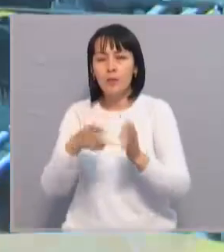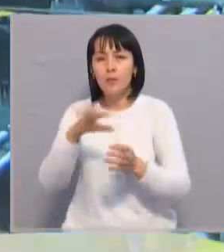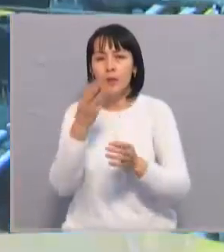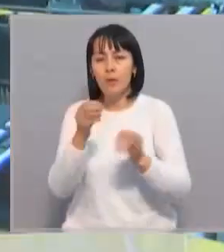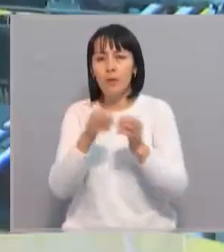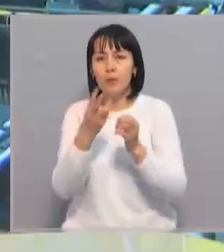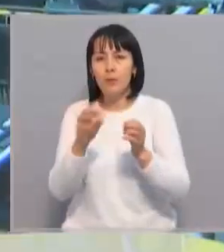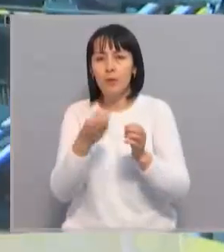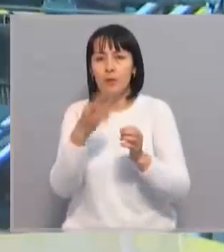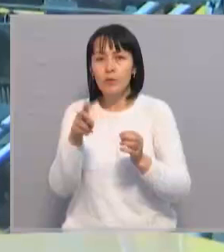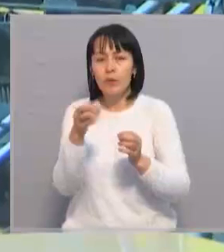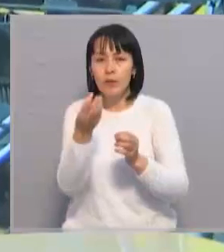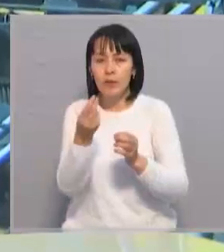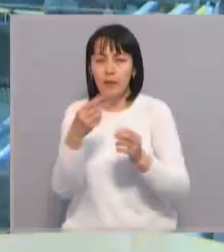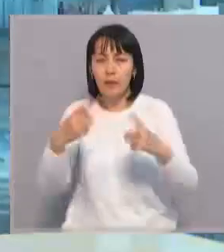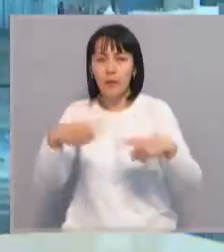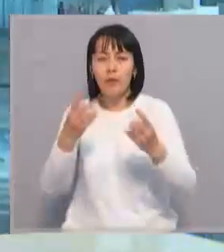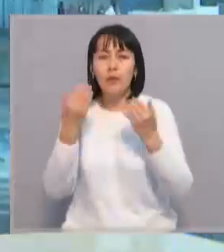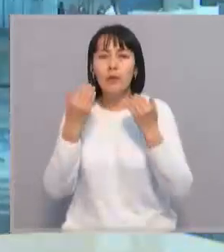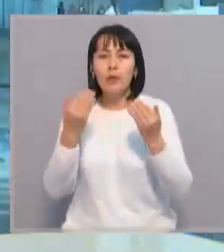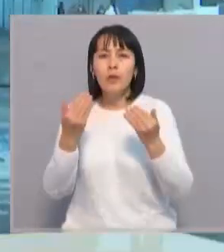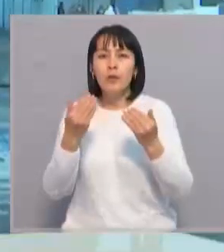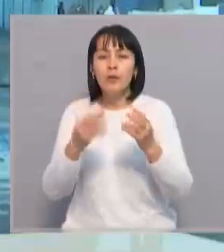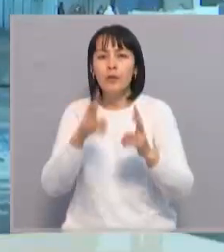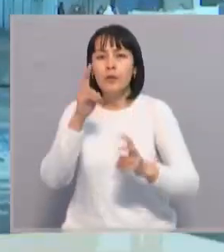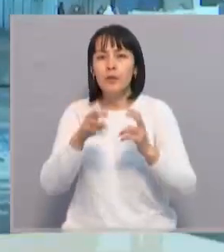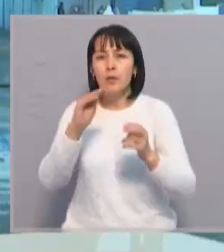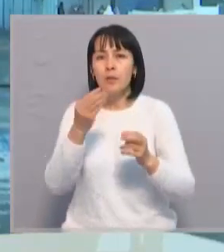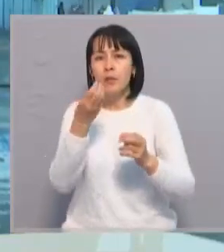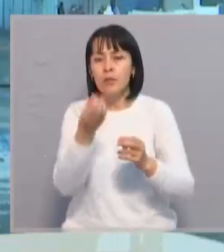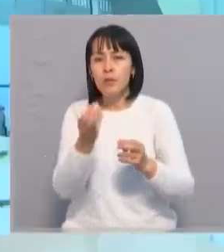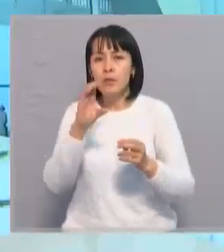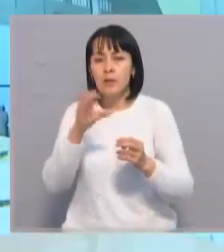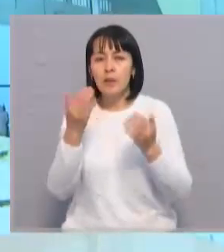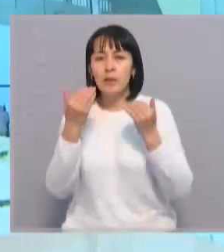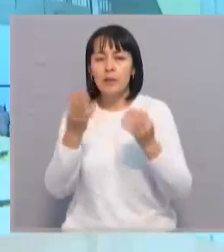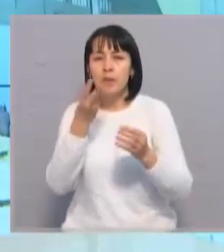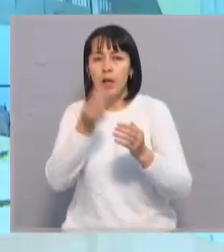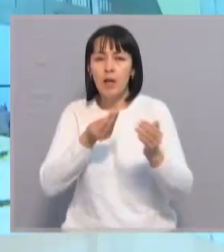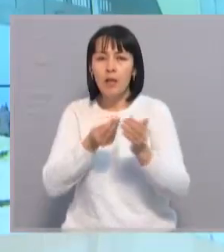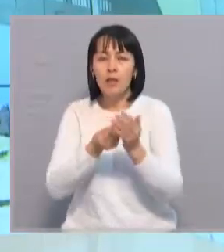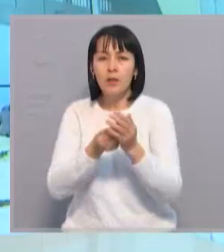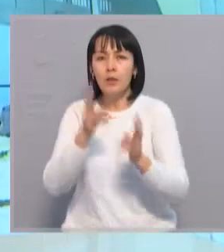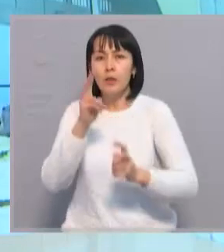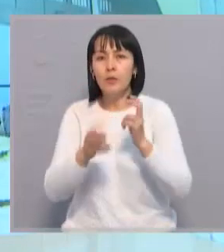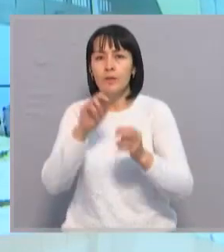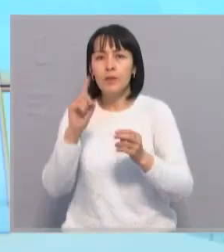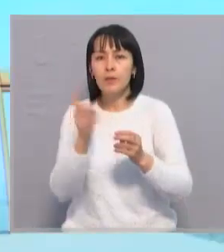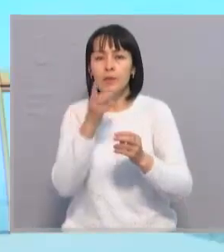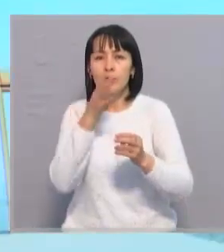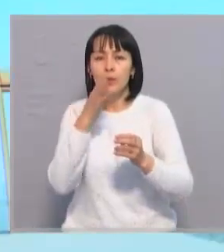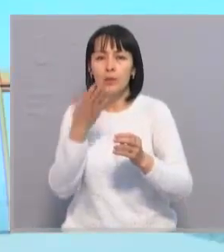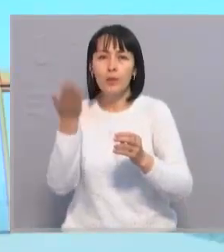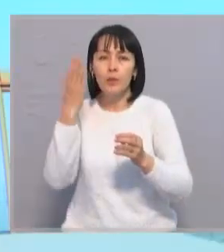құны 13,3 миллиард теңгені құрайды. Оны Саут Сойл жауапкершілігі шектеулі серіктестігі қаржыландырады. Өндірістің алғашқы